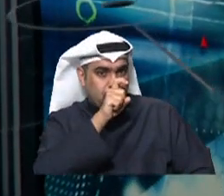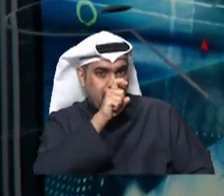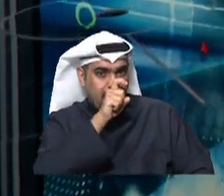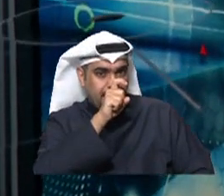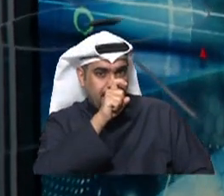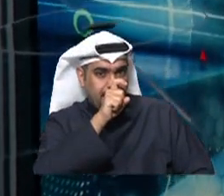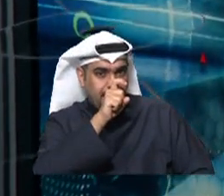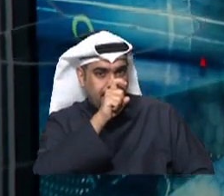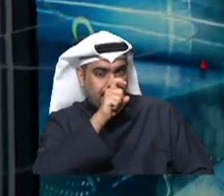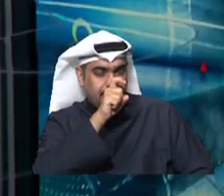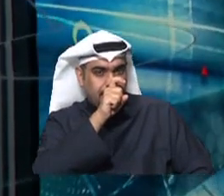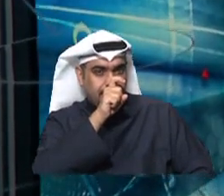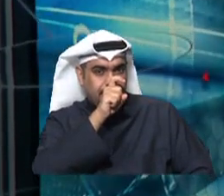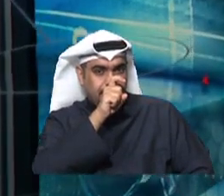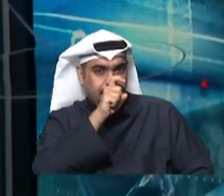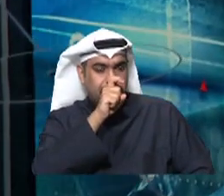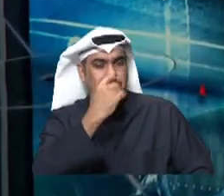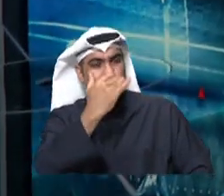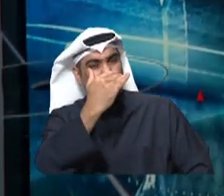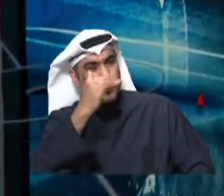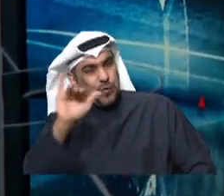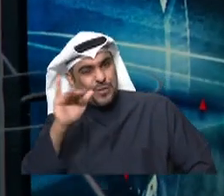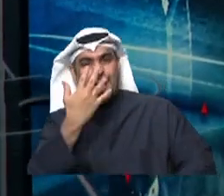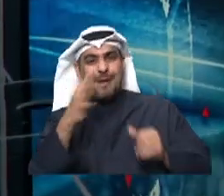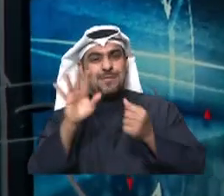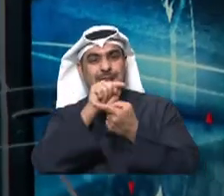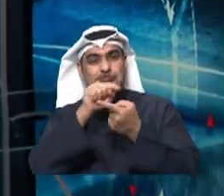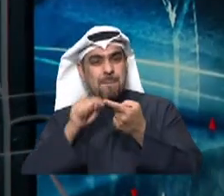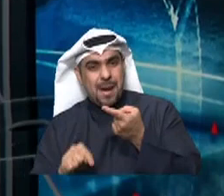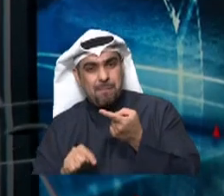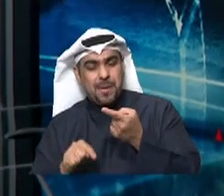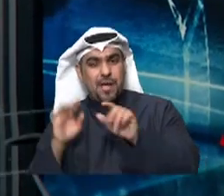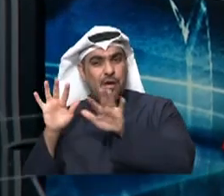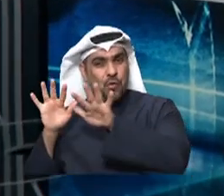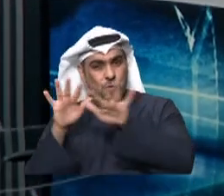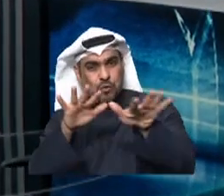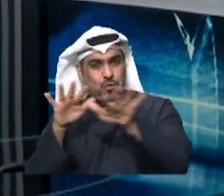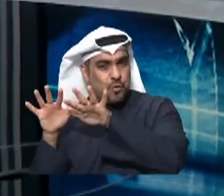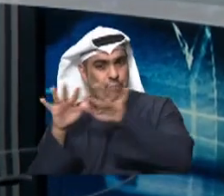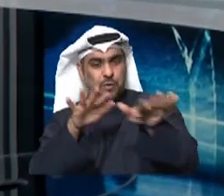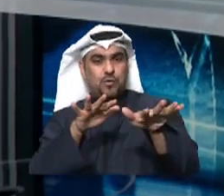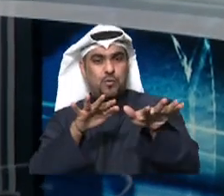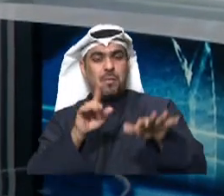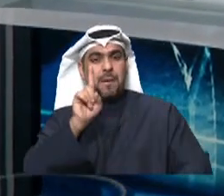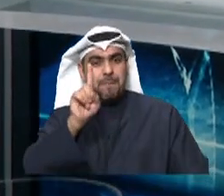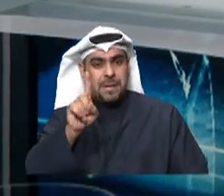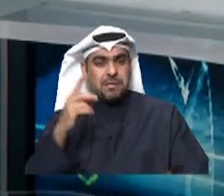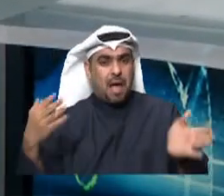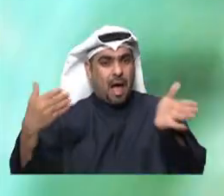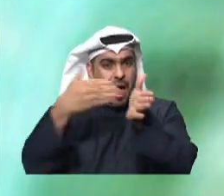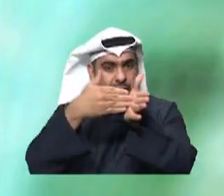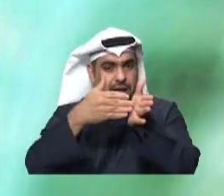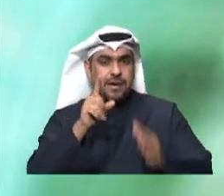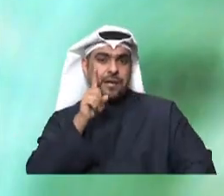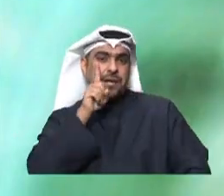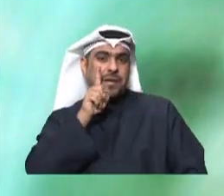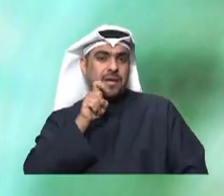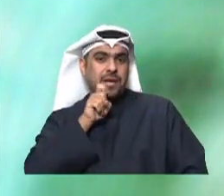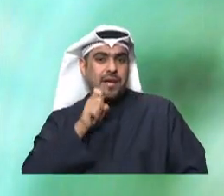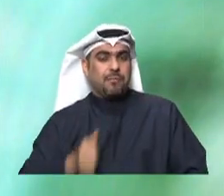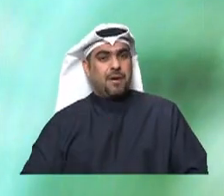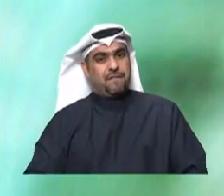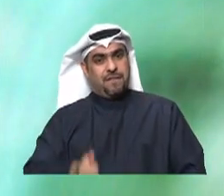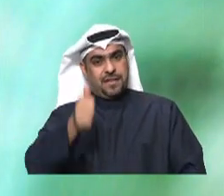لكن قادر أنه يقتنص الفرص، قدر أنه يسير المباراة بالطريقة الأسهل بالنسبة بالنسبه له الوصول الى الدور الثاني بمجهود شويه